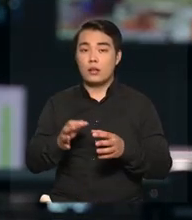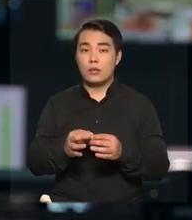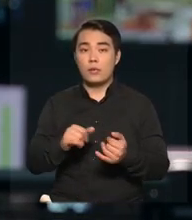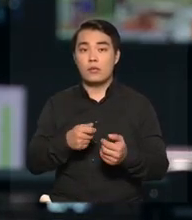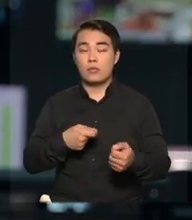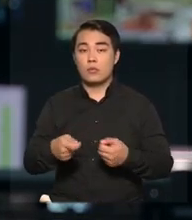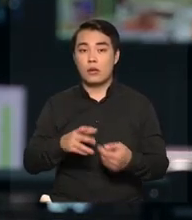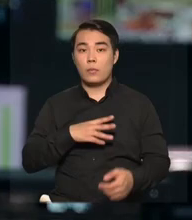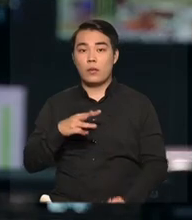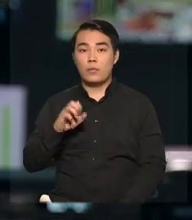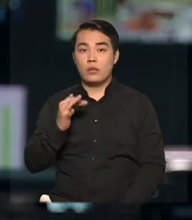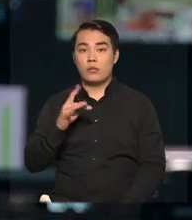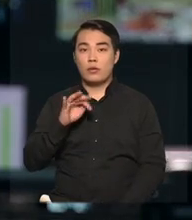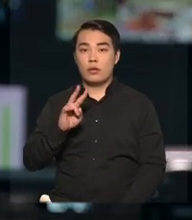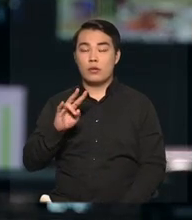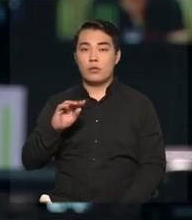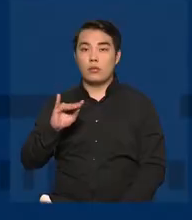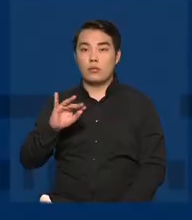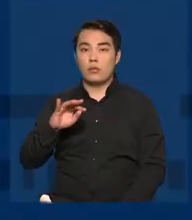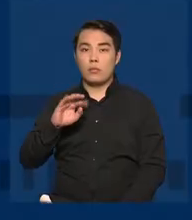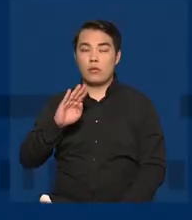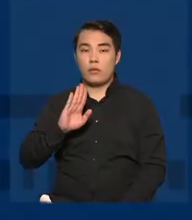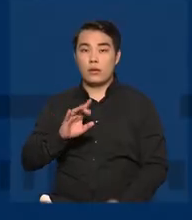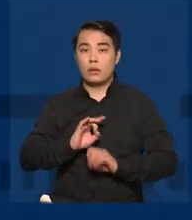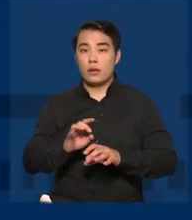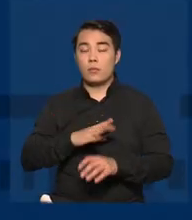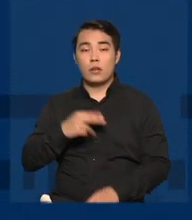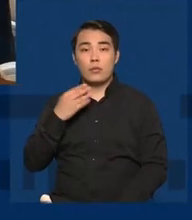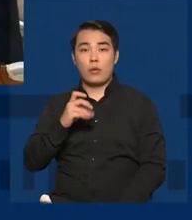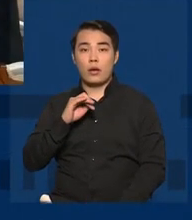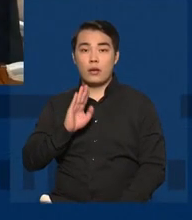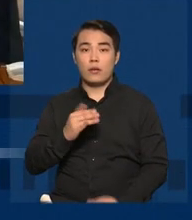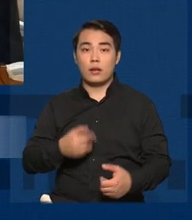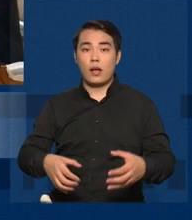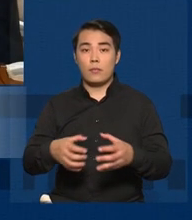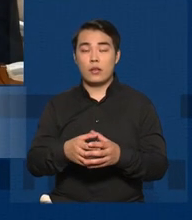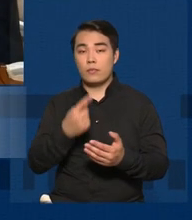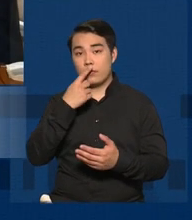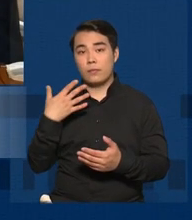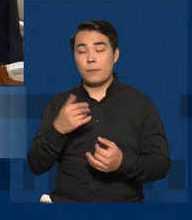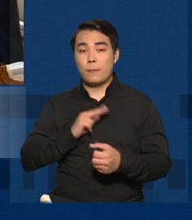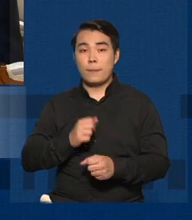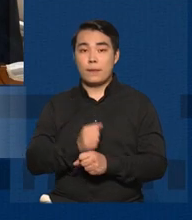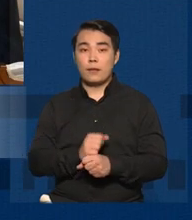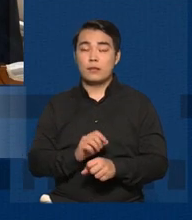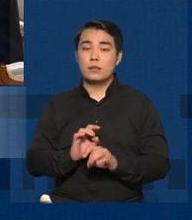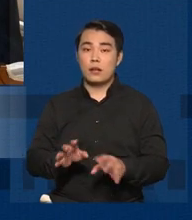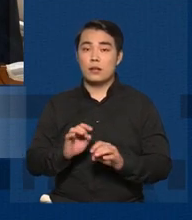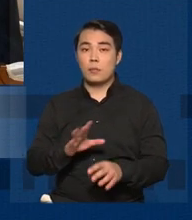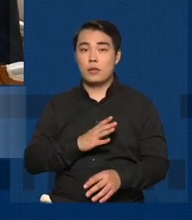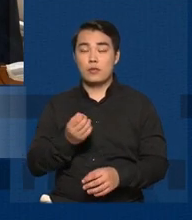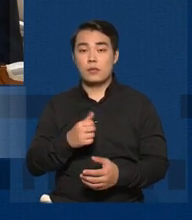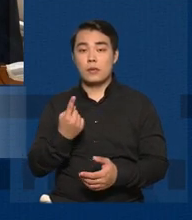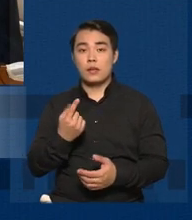басшысы Мейіржан Юсупов айтты. Ол Қасым-Жомарт Тоқаевқа компанияның былтыр атқарған жұмыс туралы есеп берді. Сондай